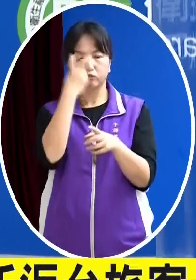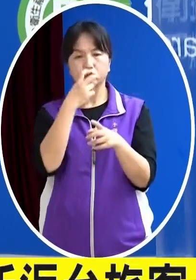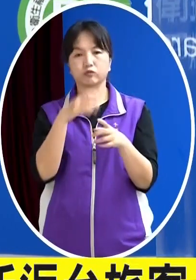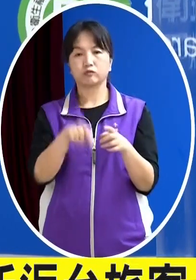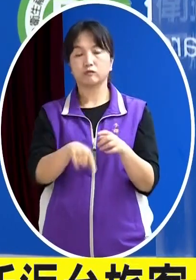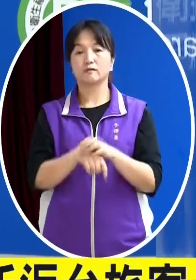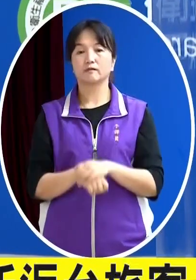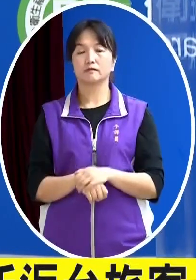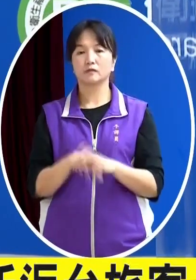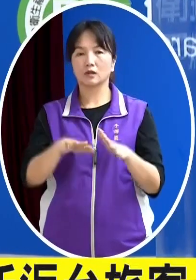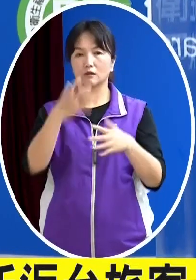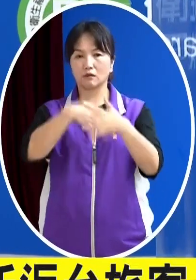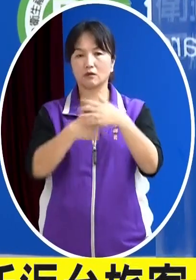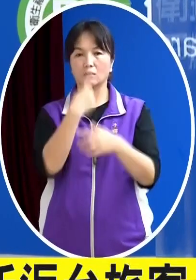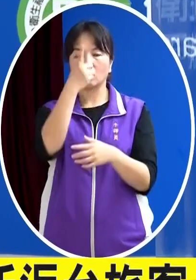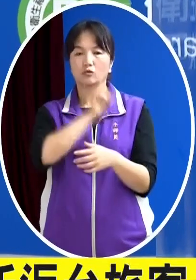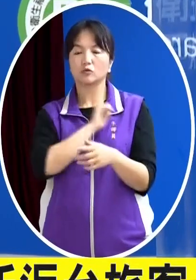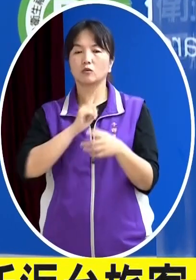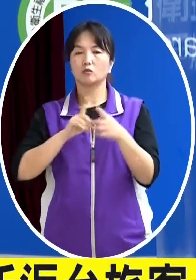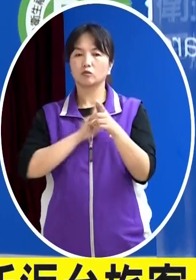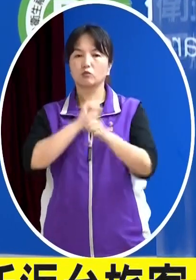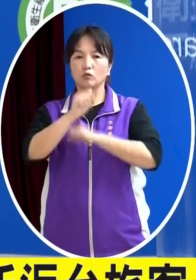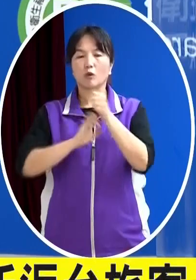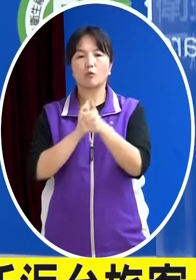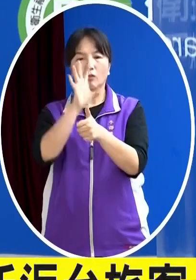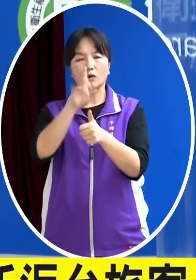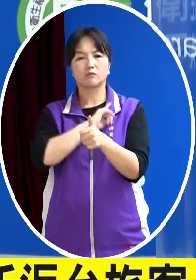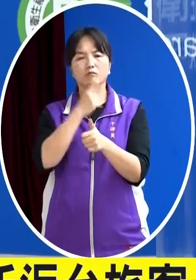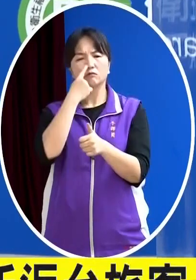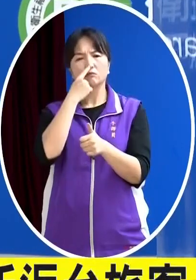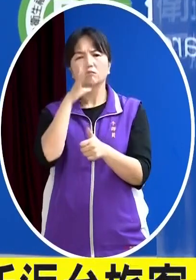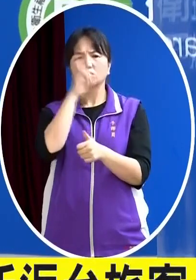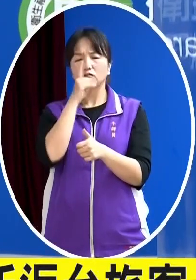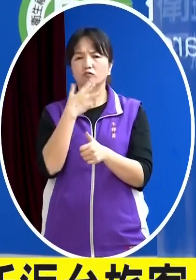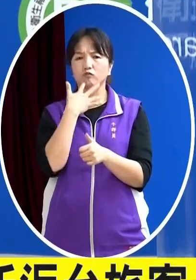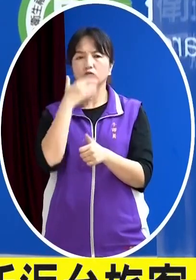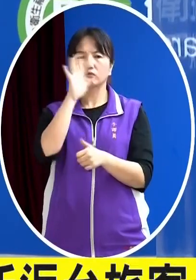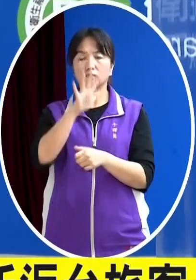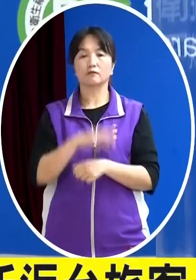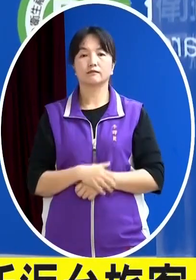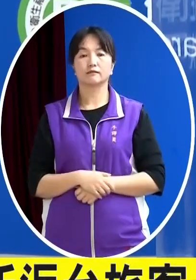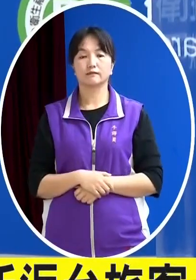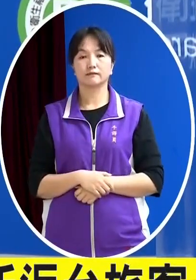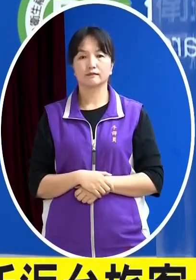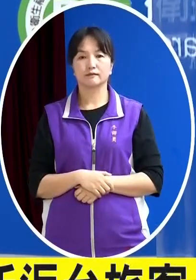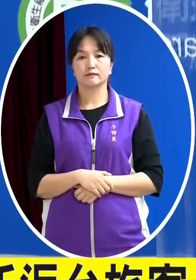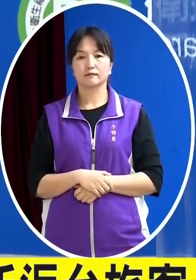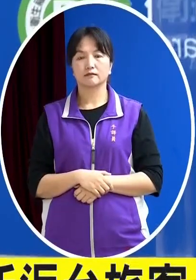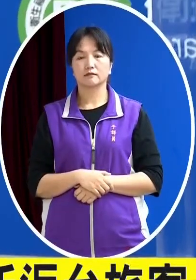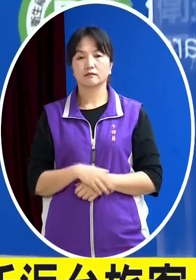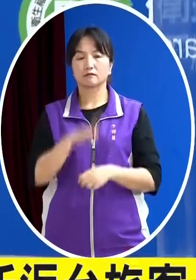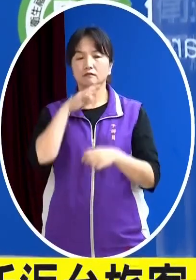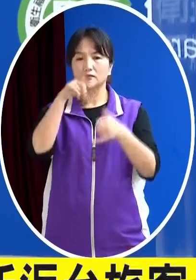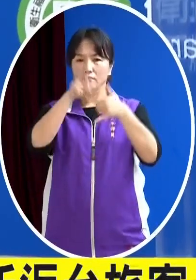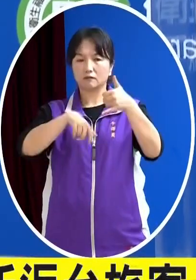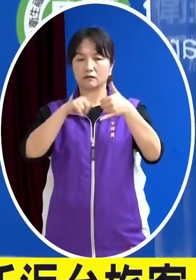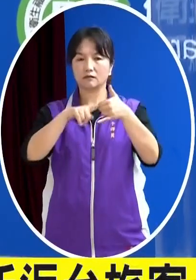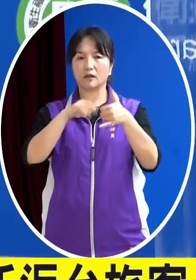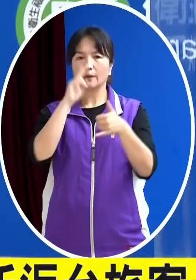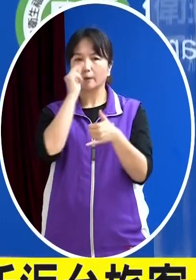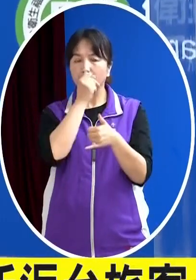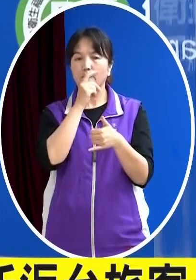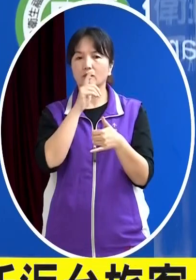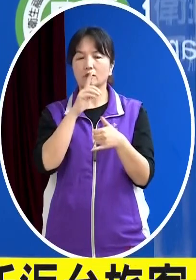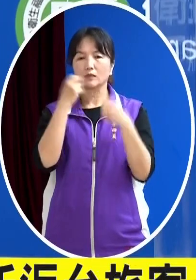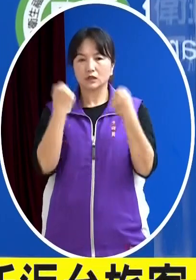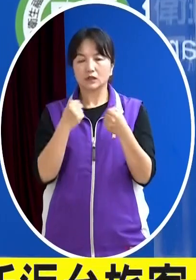检。那其中有一名主动来跟我们讲说他有嗅味觉的异状嘛哈，那所以那位我们就特